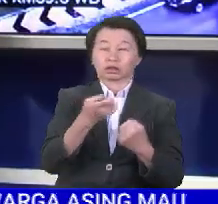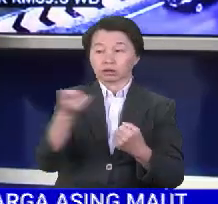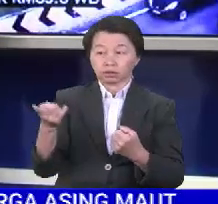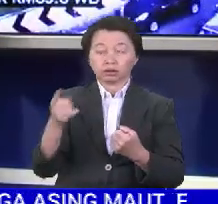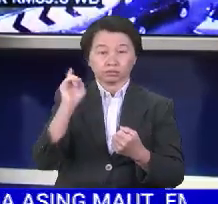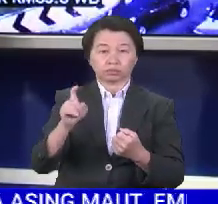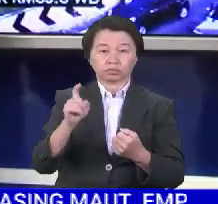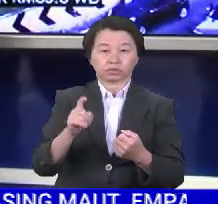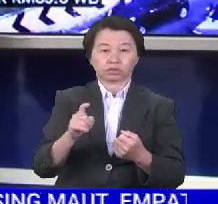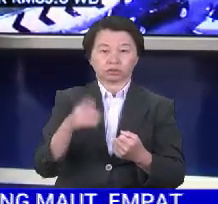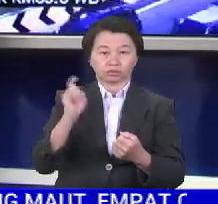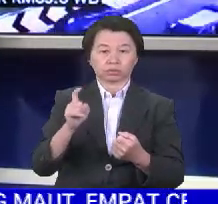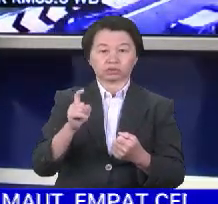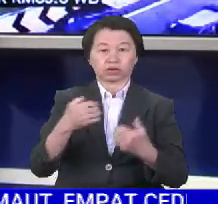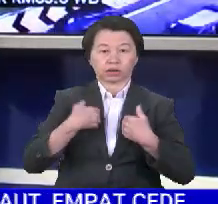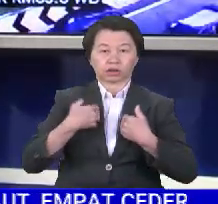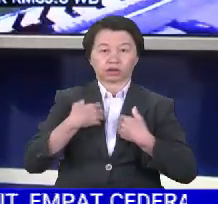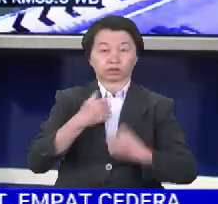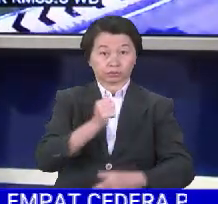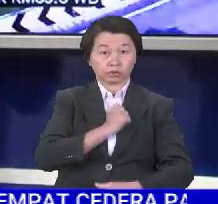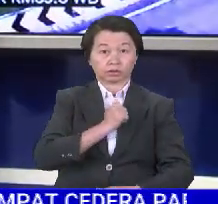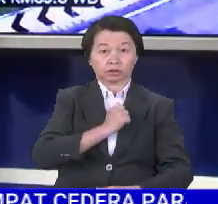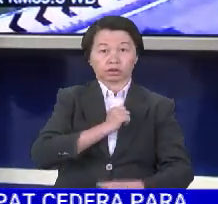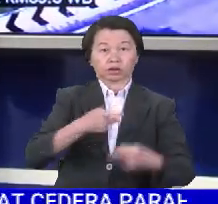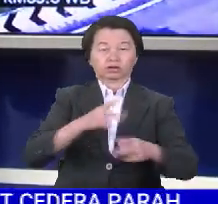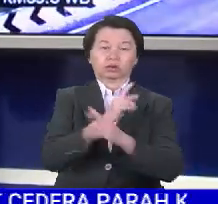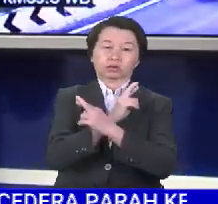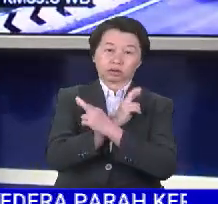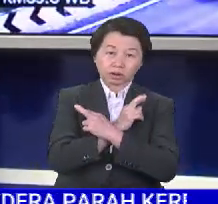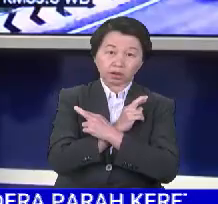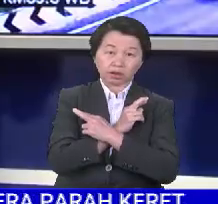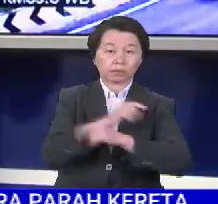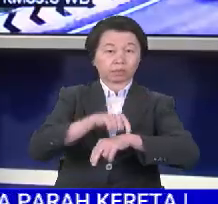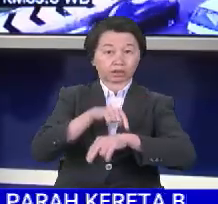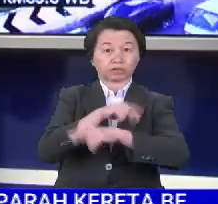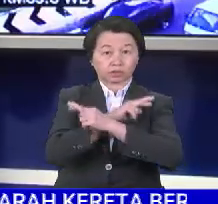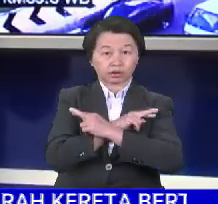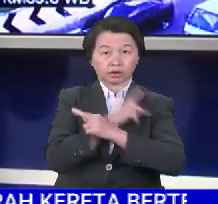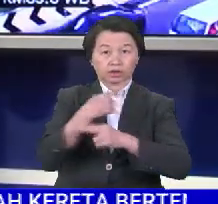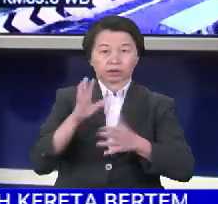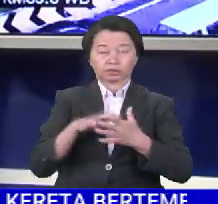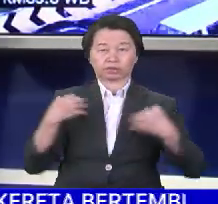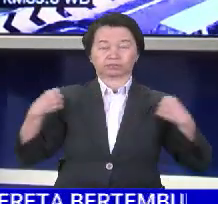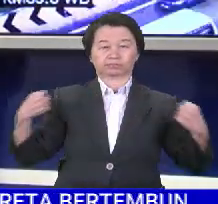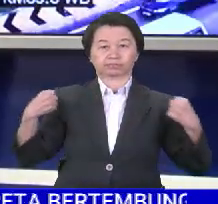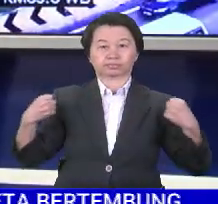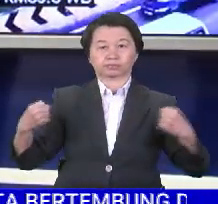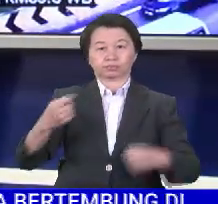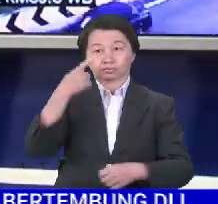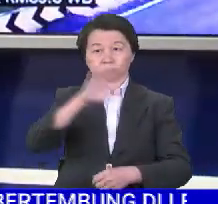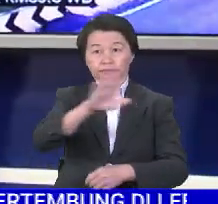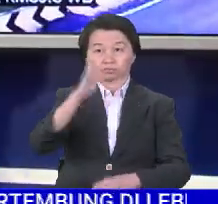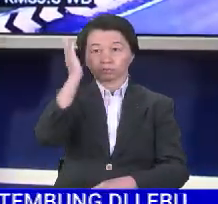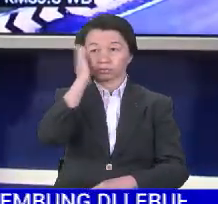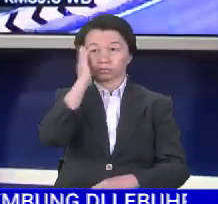perlu memberi dan memperuntukkan kepada diri anda ruang rehat, masa rehat untuk memulihkan kembali kecergasan. Jadi untuk